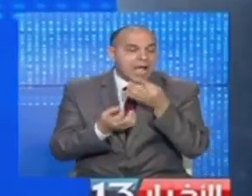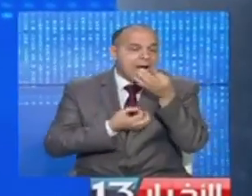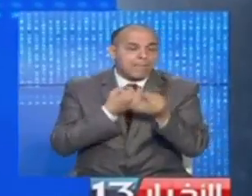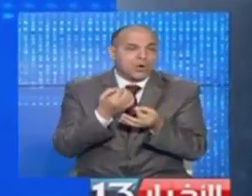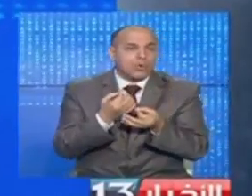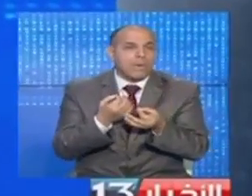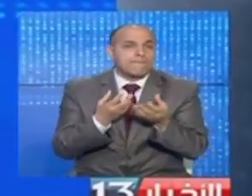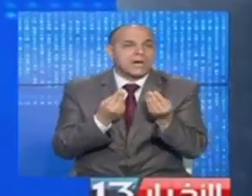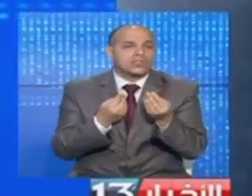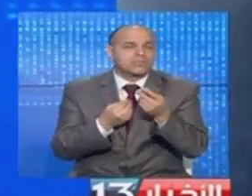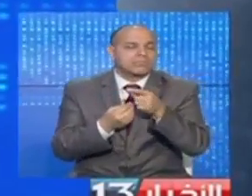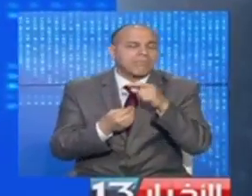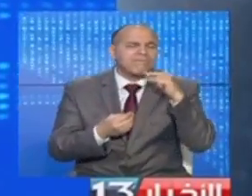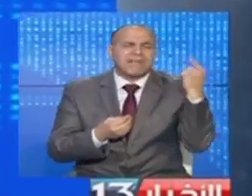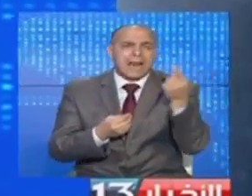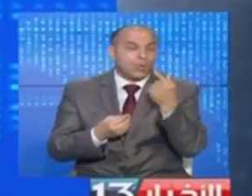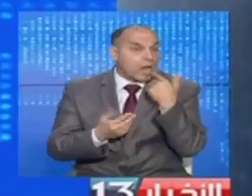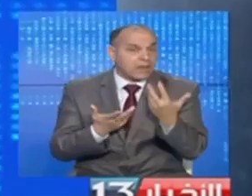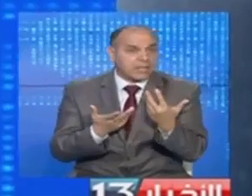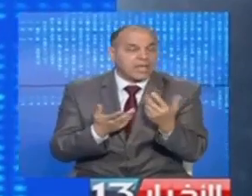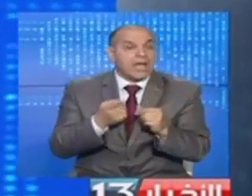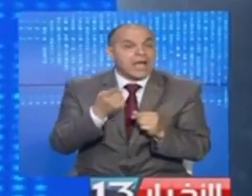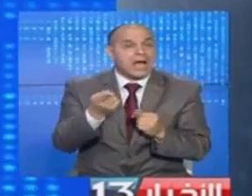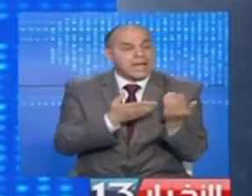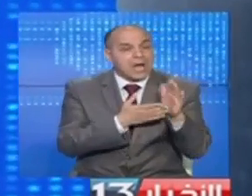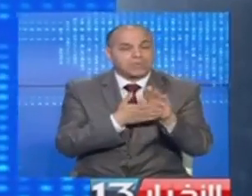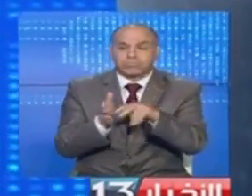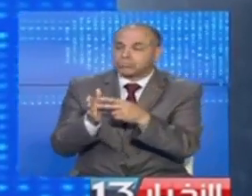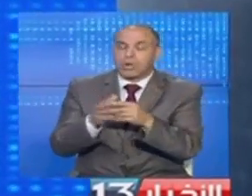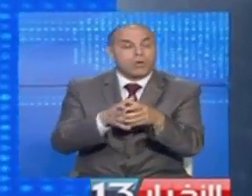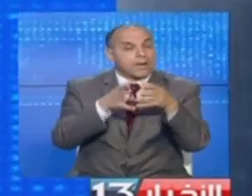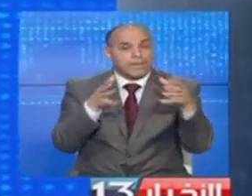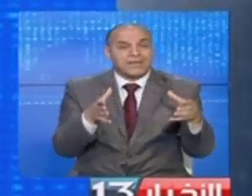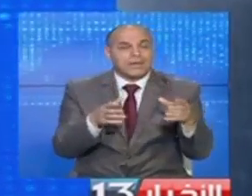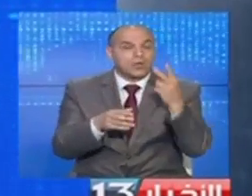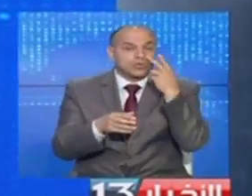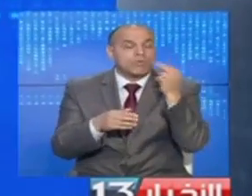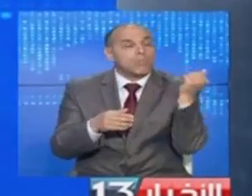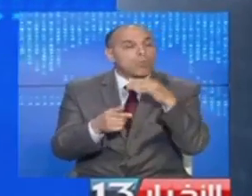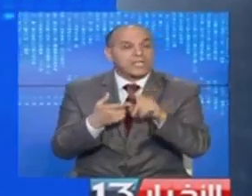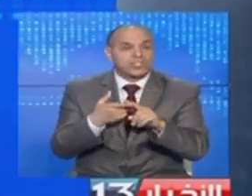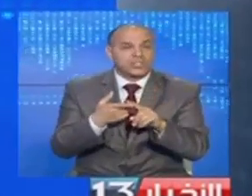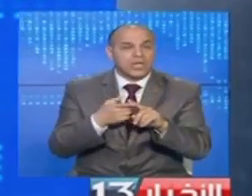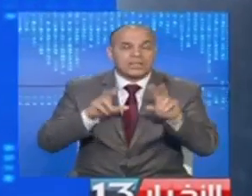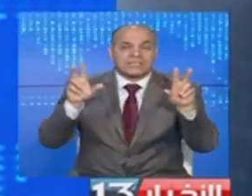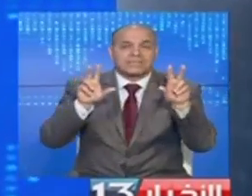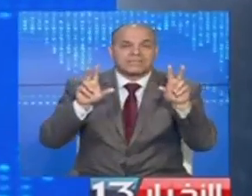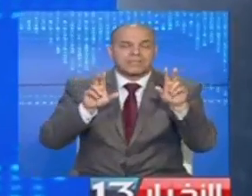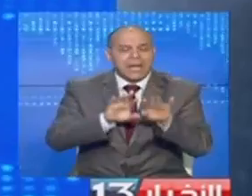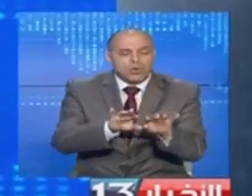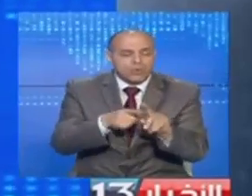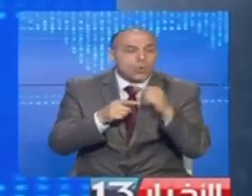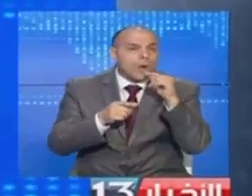عنها مشاهير من مختلف أنحاء العالم من خلال عرض فني ضخم نقل مباشرة عبر شاشات